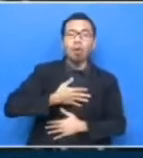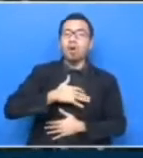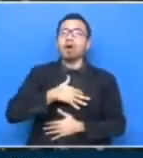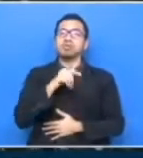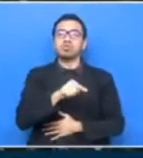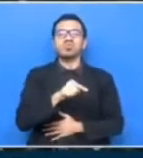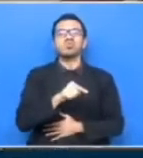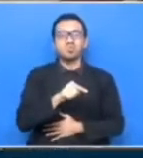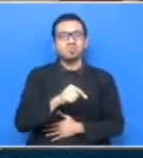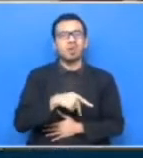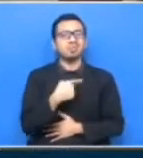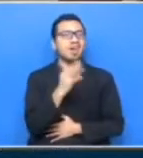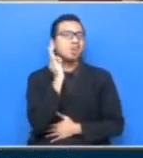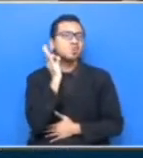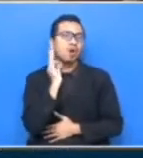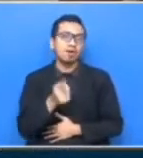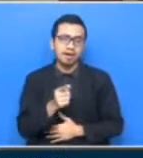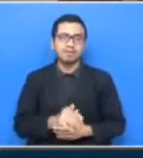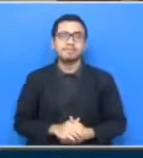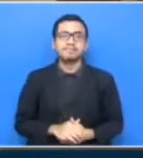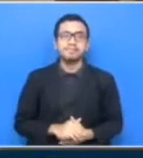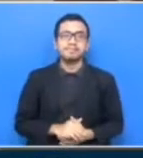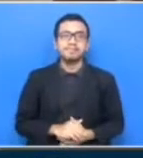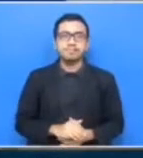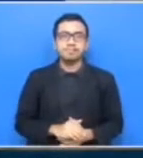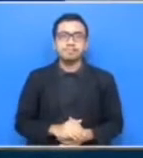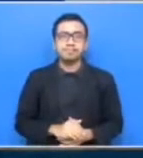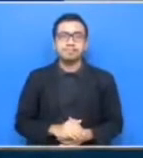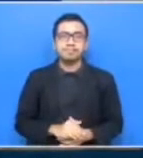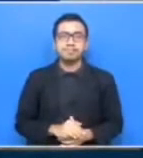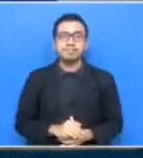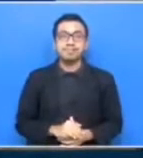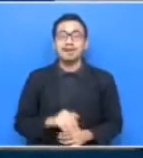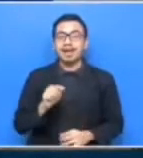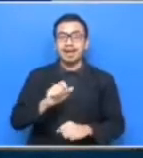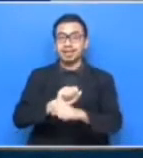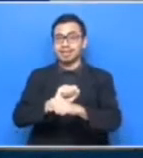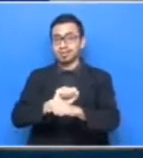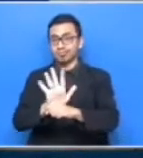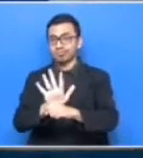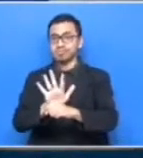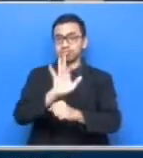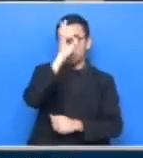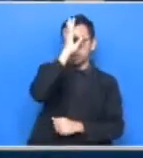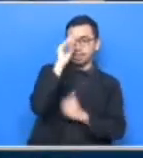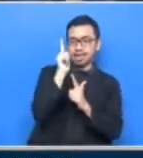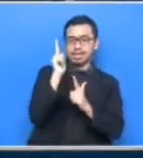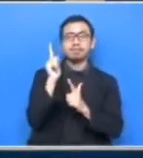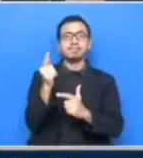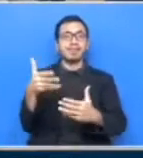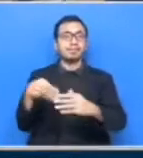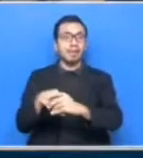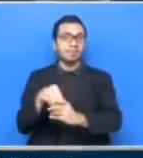Kemudian sejak covert ini eh tni-polri terlibat dalam pengamanan akan tetapi begitu